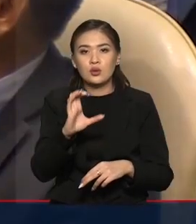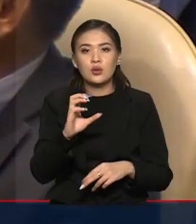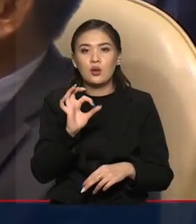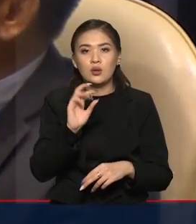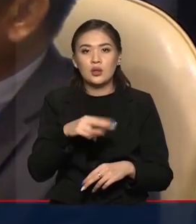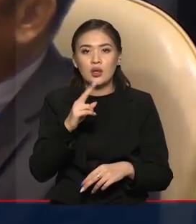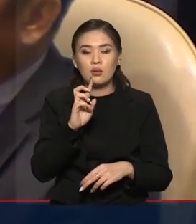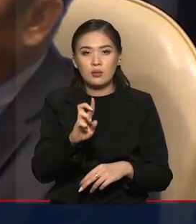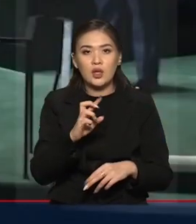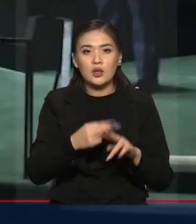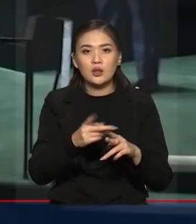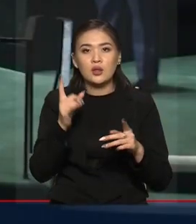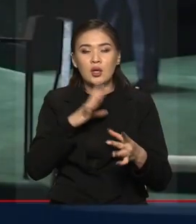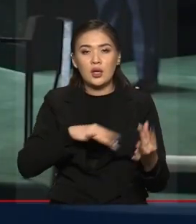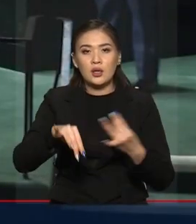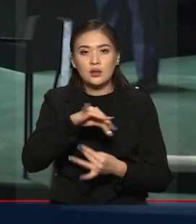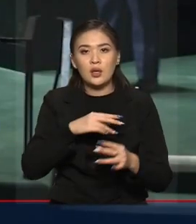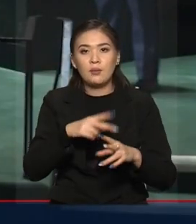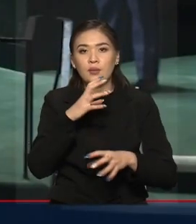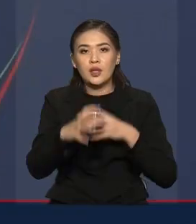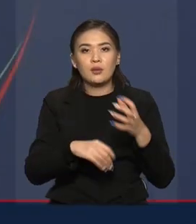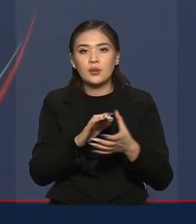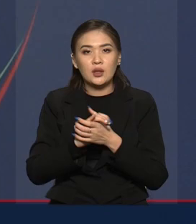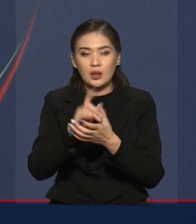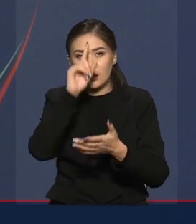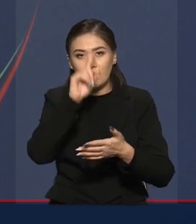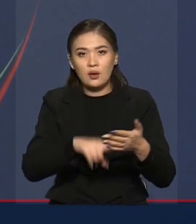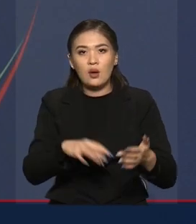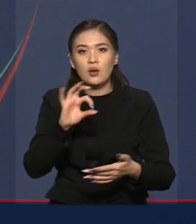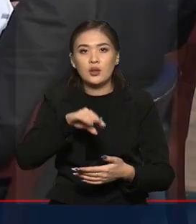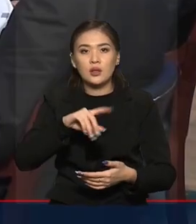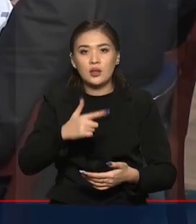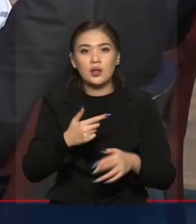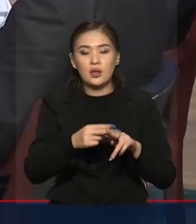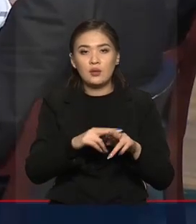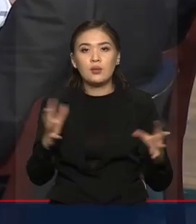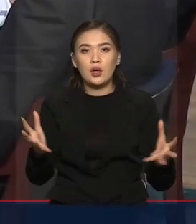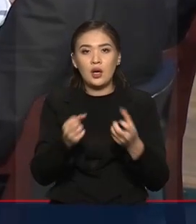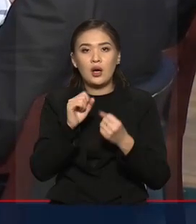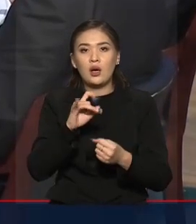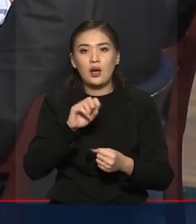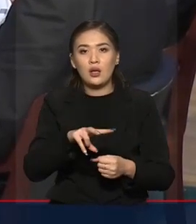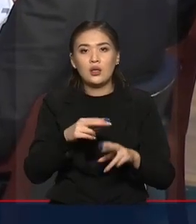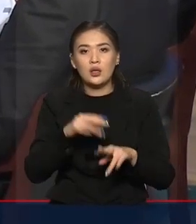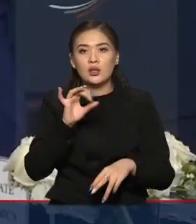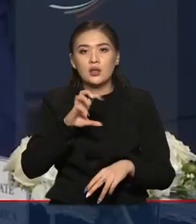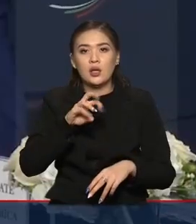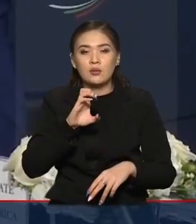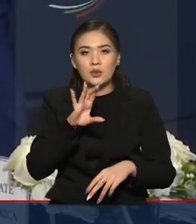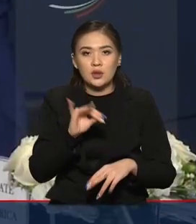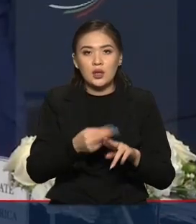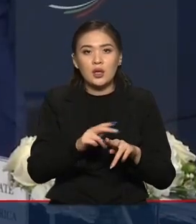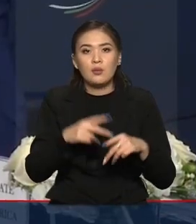ОДКБ, совещание по взаимодействию и мерам доверия в Азии, ОТГ, Международном фонде спасения Арала и Исламской организации по